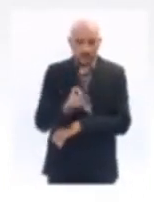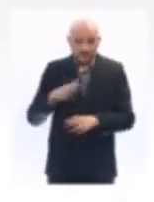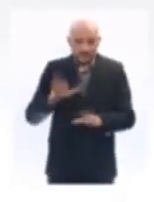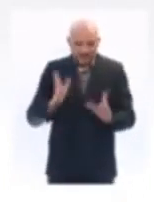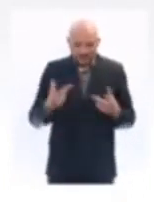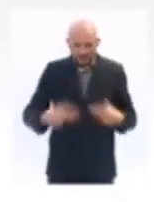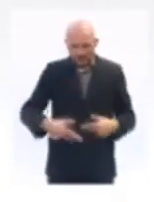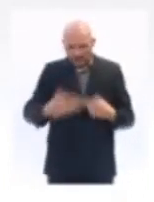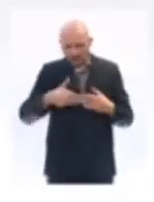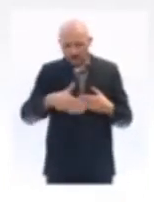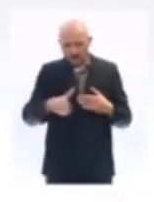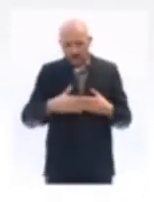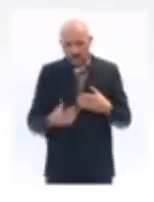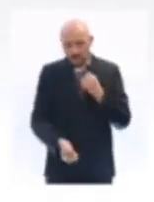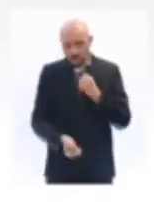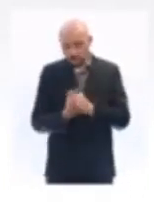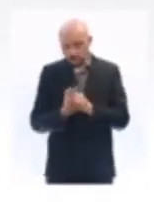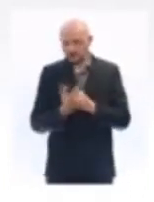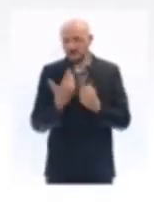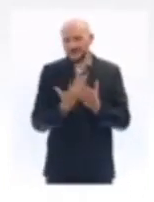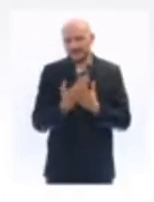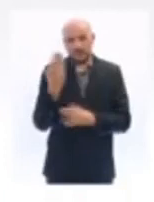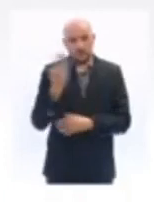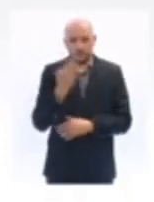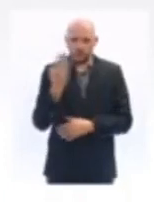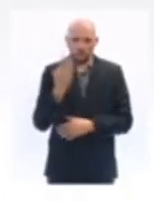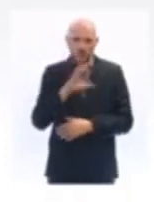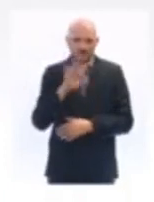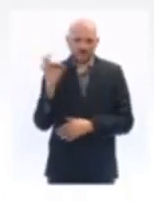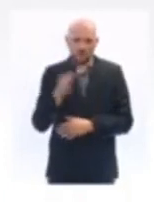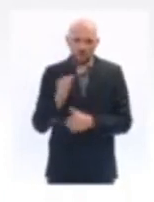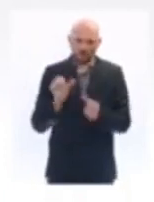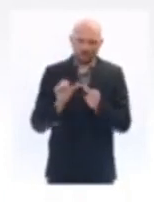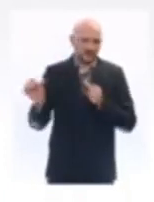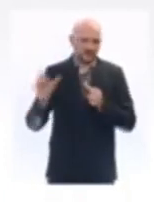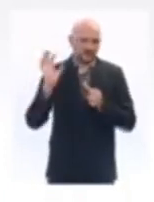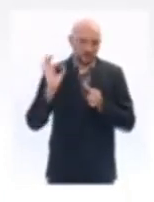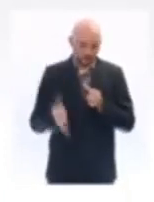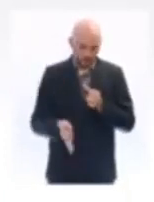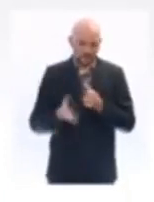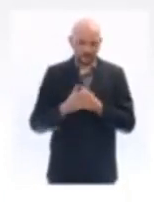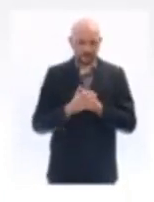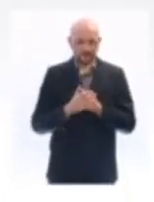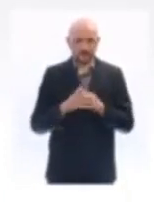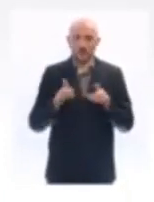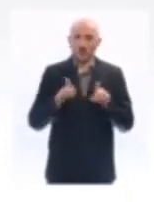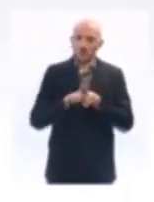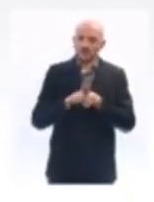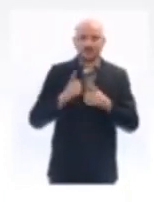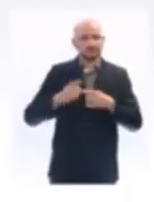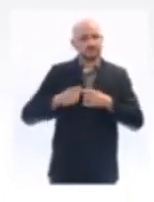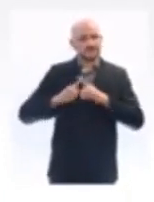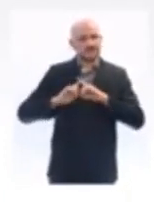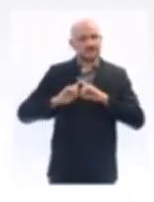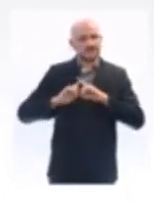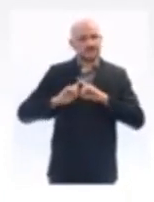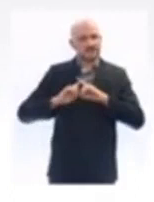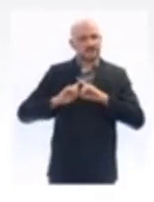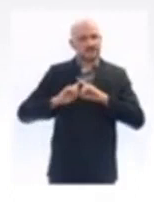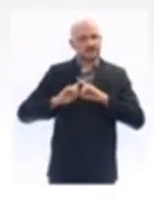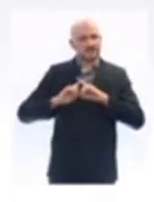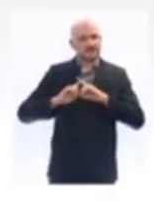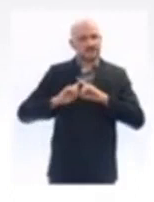est contaminant. Le sujet se pose donc en des termes différents au collège et au lycée. D'abord parce qu'au collège, de manière naturelle, il y a moins de